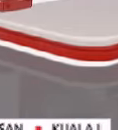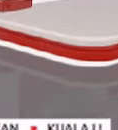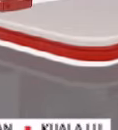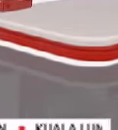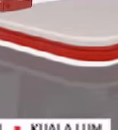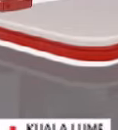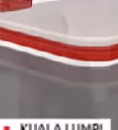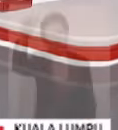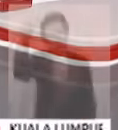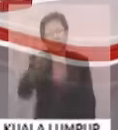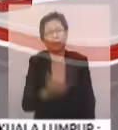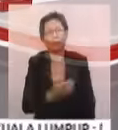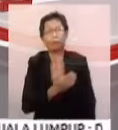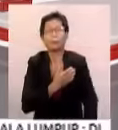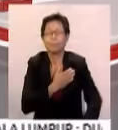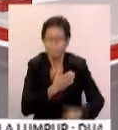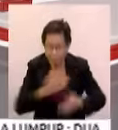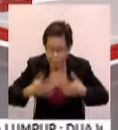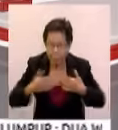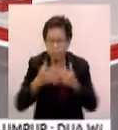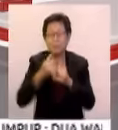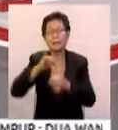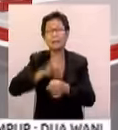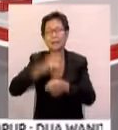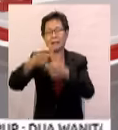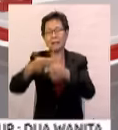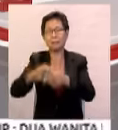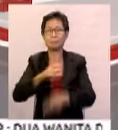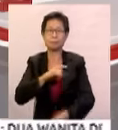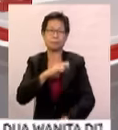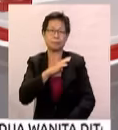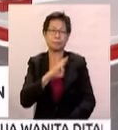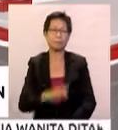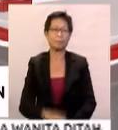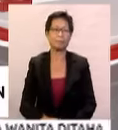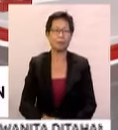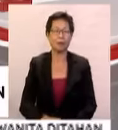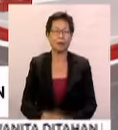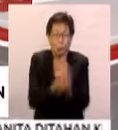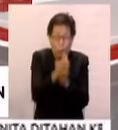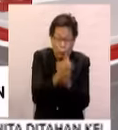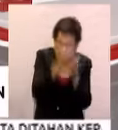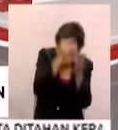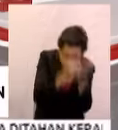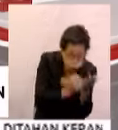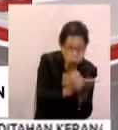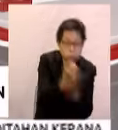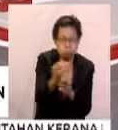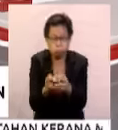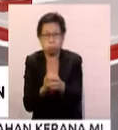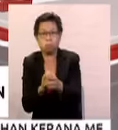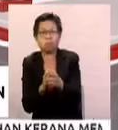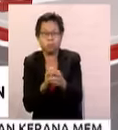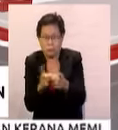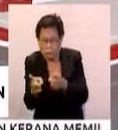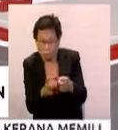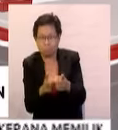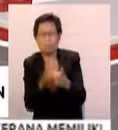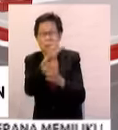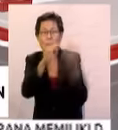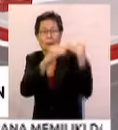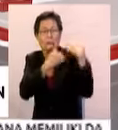Assalamualaikum, salam sejahtera bersama saya Faris Izzat Syahrudin dan saya Farhatul Ashati Osman. Rajin, amanah, disiplin dan bertanggungjawab itu